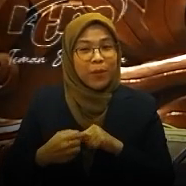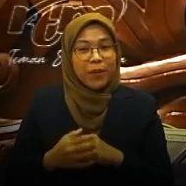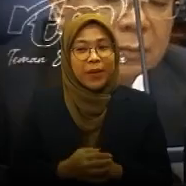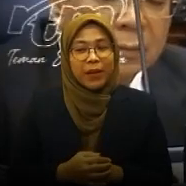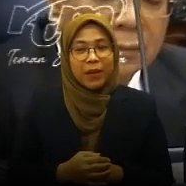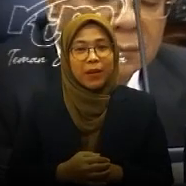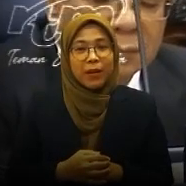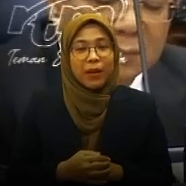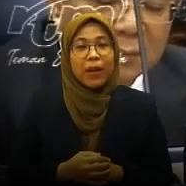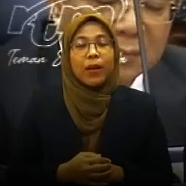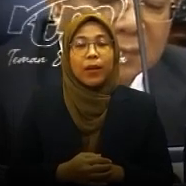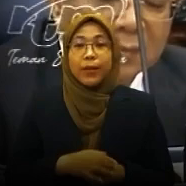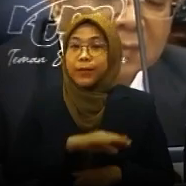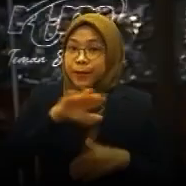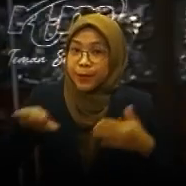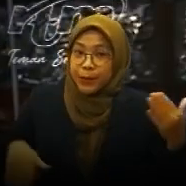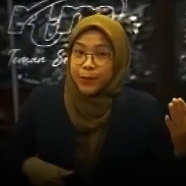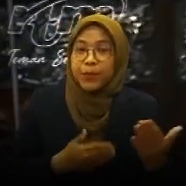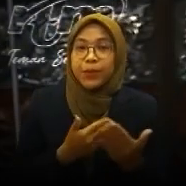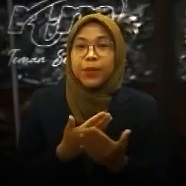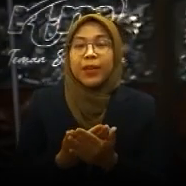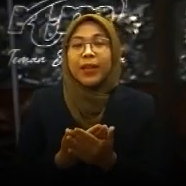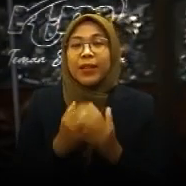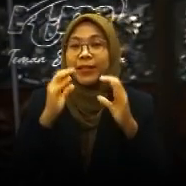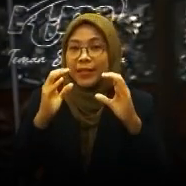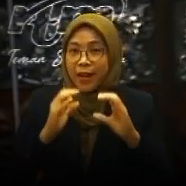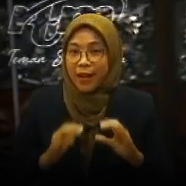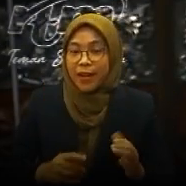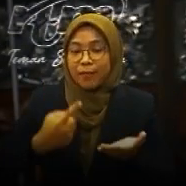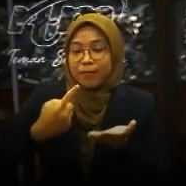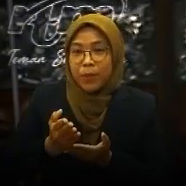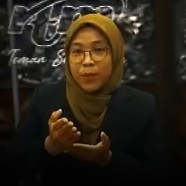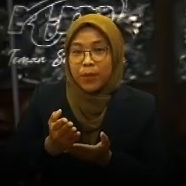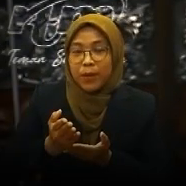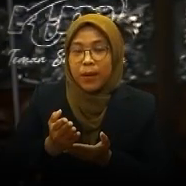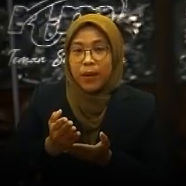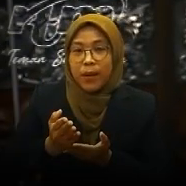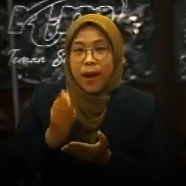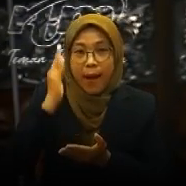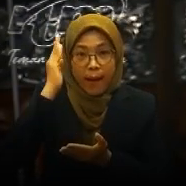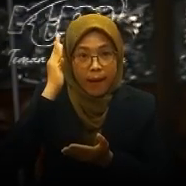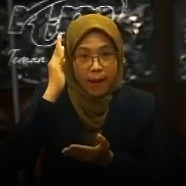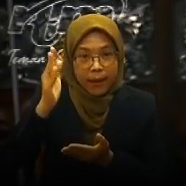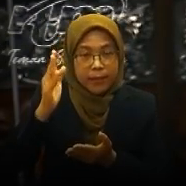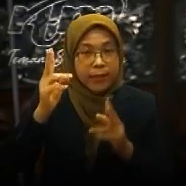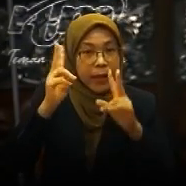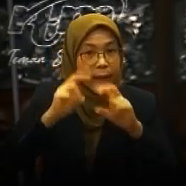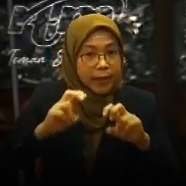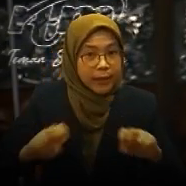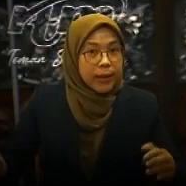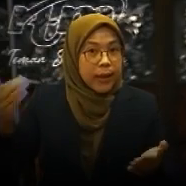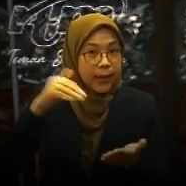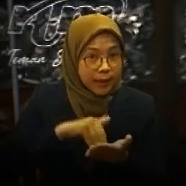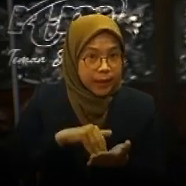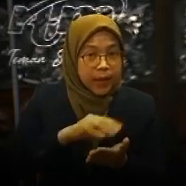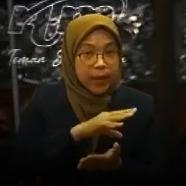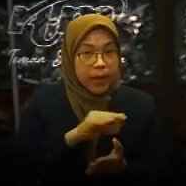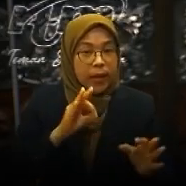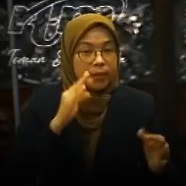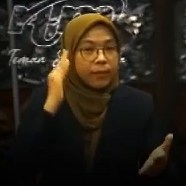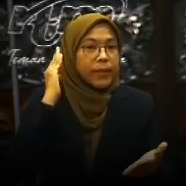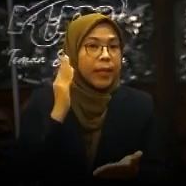Saya jelaskan saya. Semua amalan rundingan terus akan dikaji semula dan di